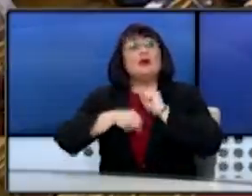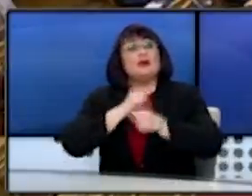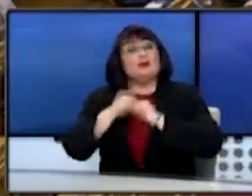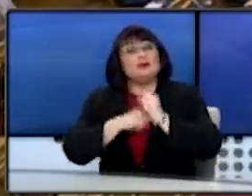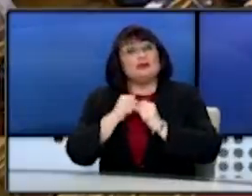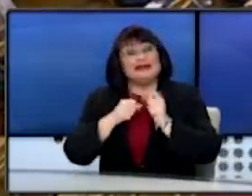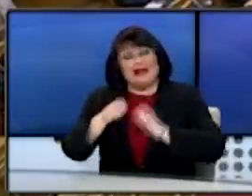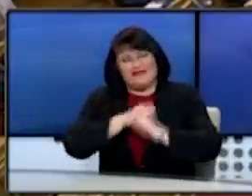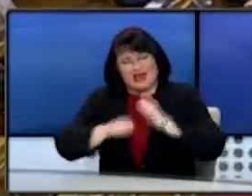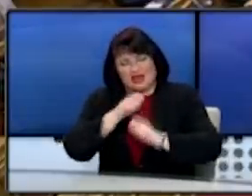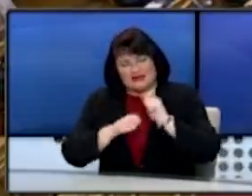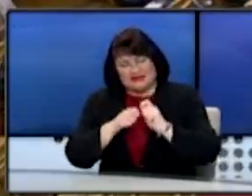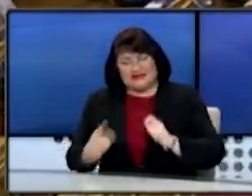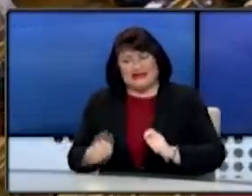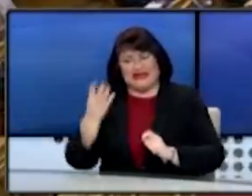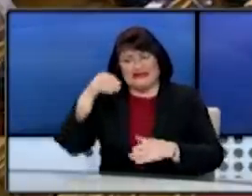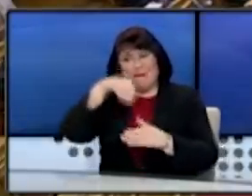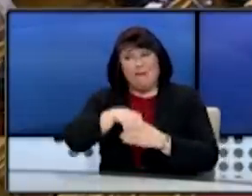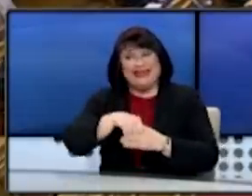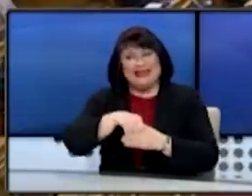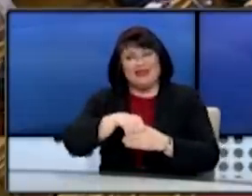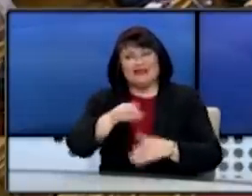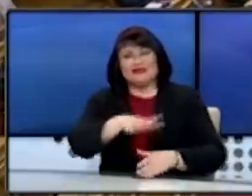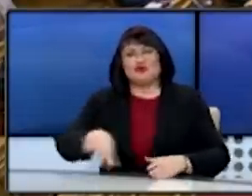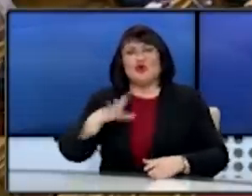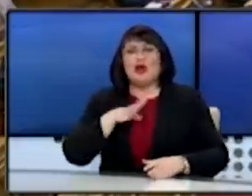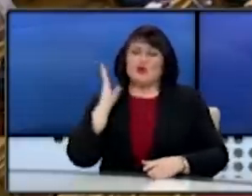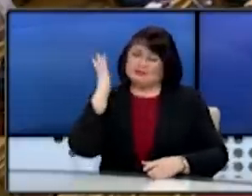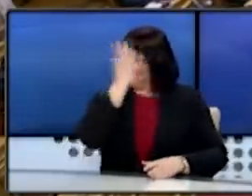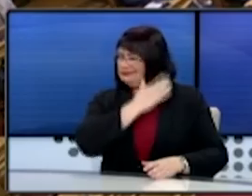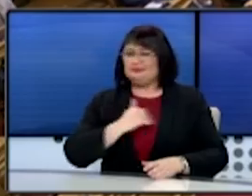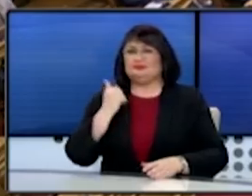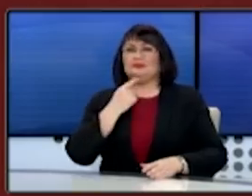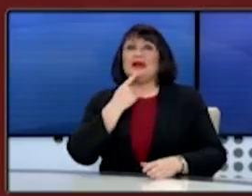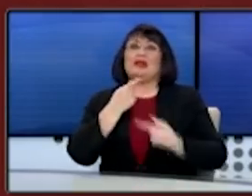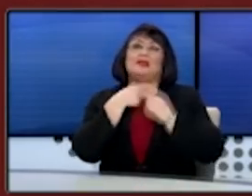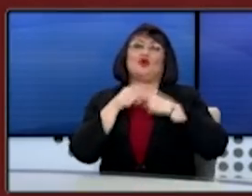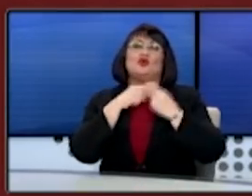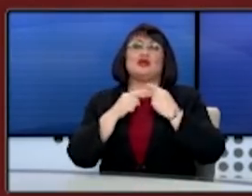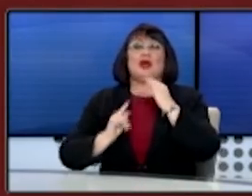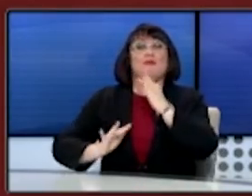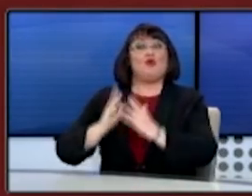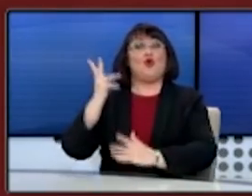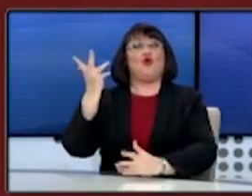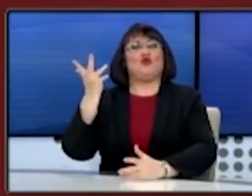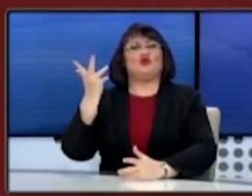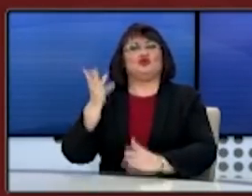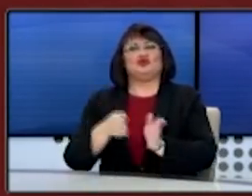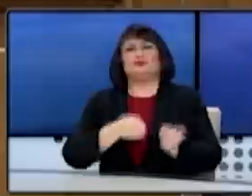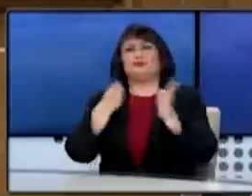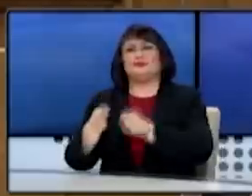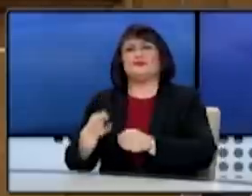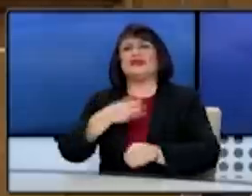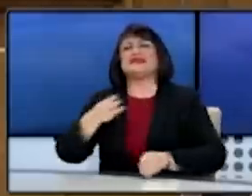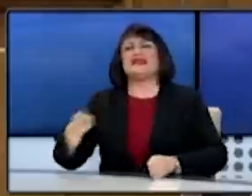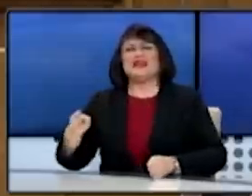να στήσετε νέες παγίδες στο λαό, φορέσατε όλη τη μάσκα της πρόοδου. Απ' τη μια ο ΣΥΡΙΖΑ με τη